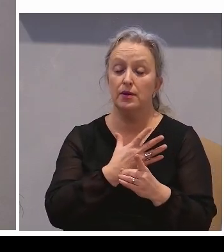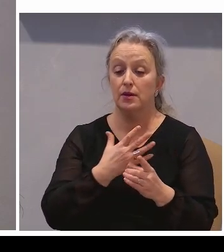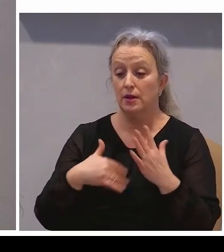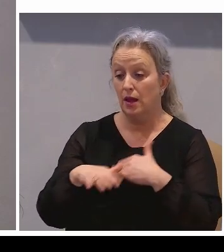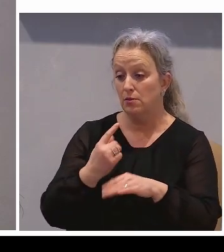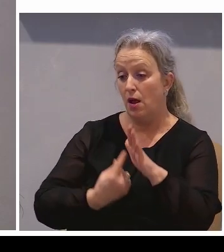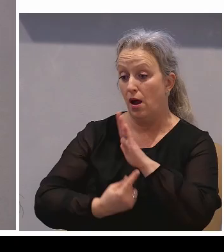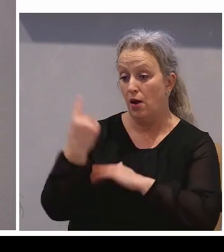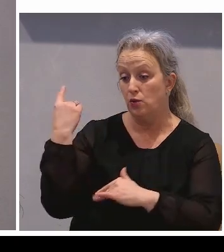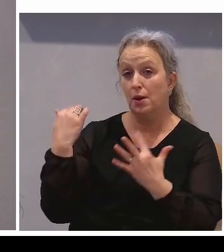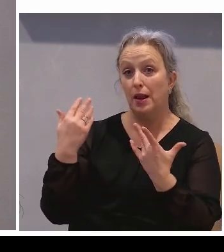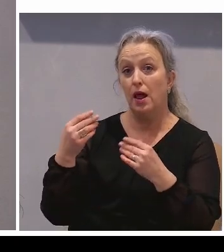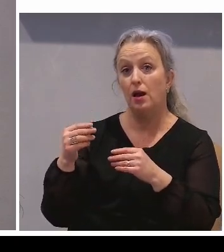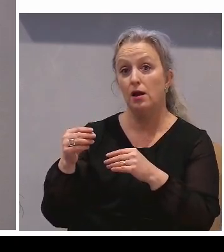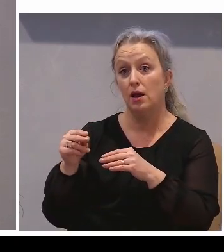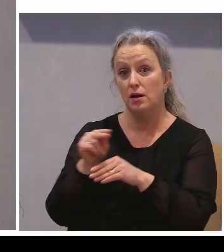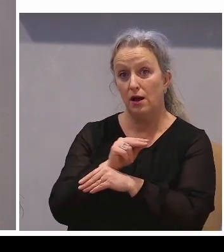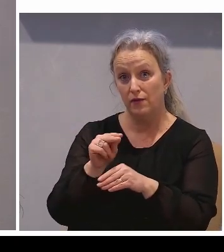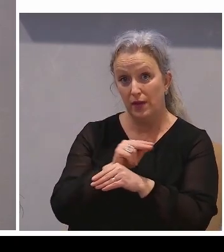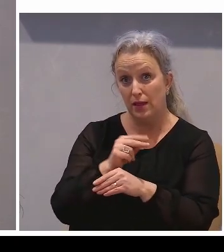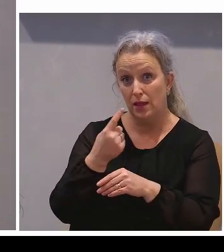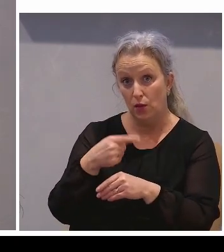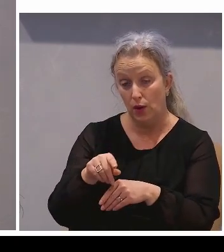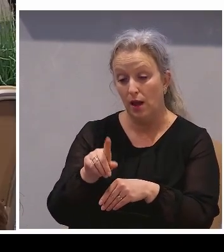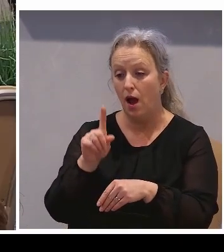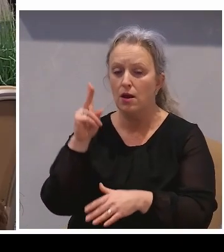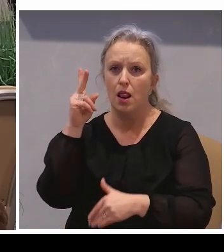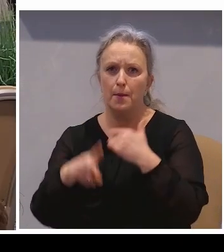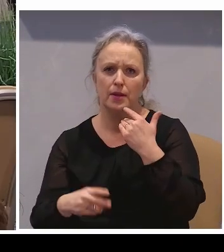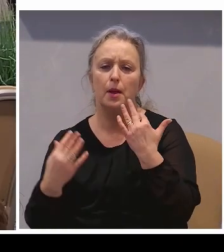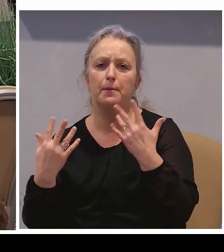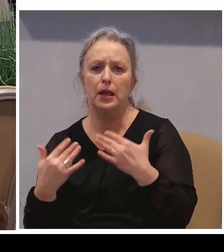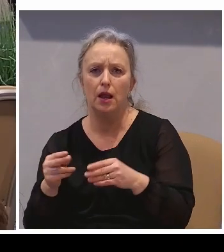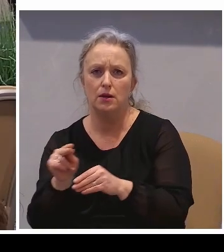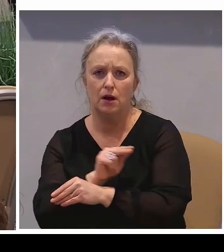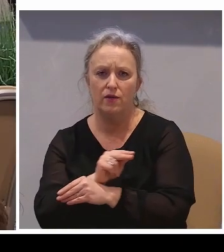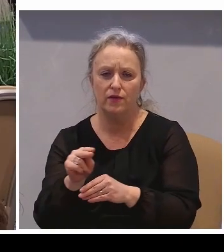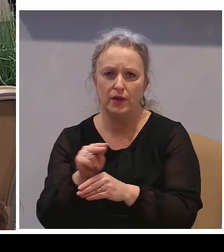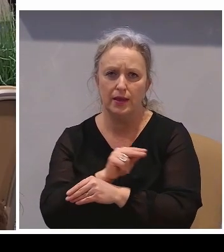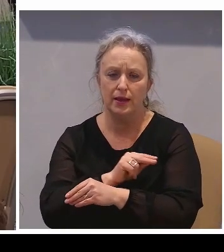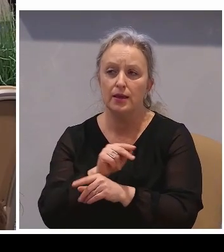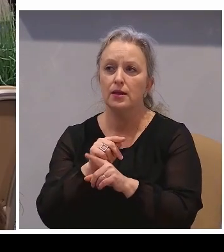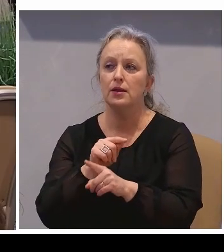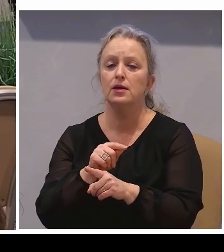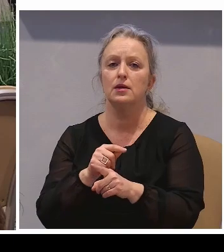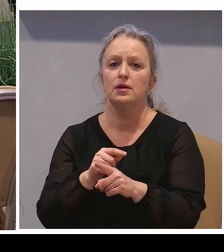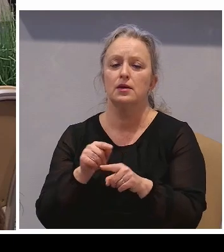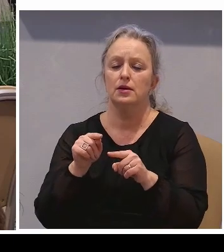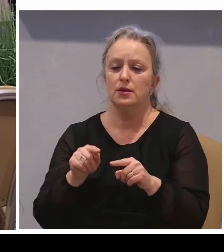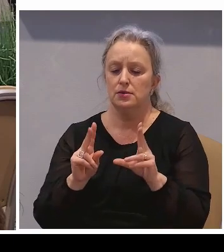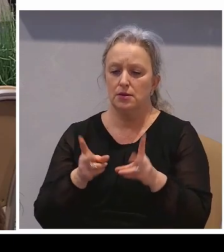alustame glükokortikoidravi, aga millal siis me lõpetame selle glükokortikoidraviga. So we have spoken about when we